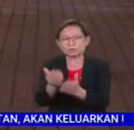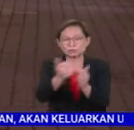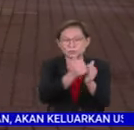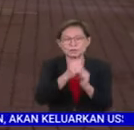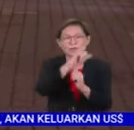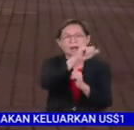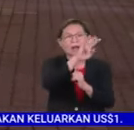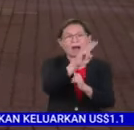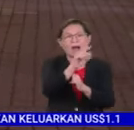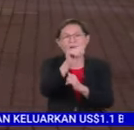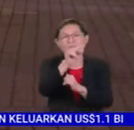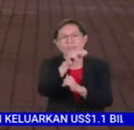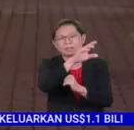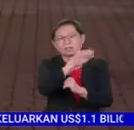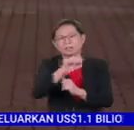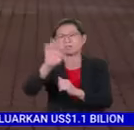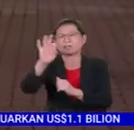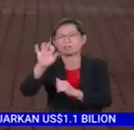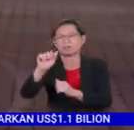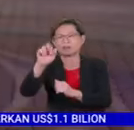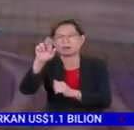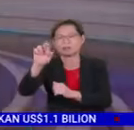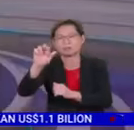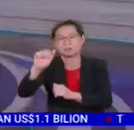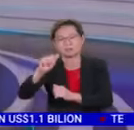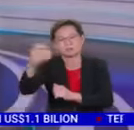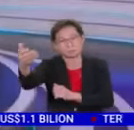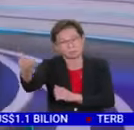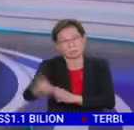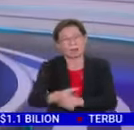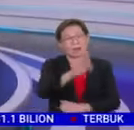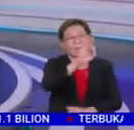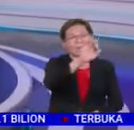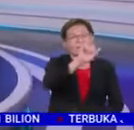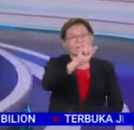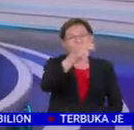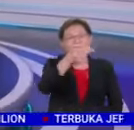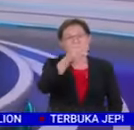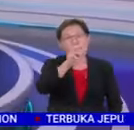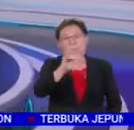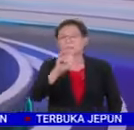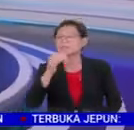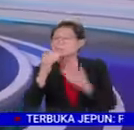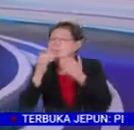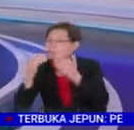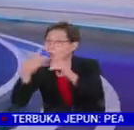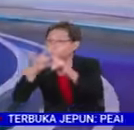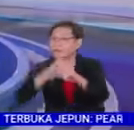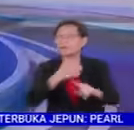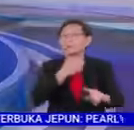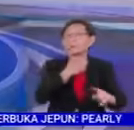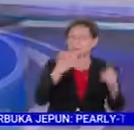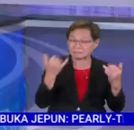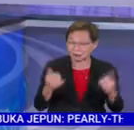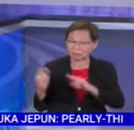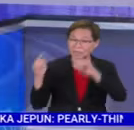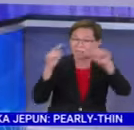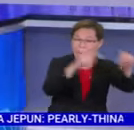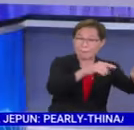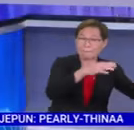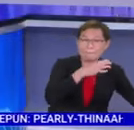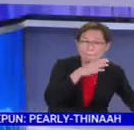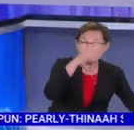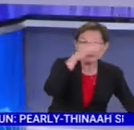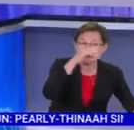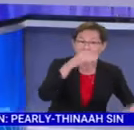Ivan dan Farhatul di Angkasa Puri. Silakan. Fahmi, terima kasih. Baik, dari Perak kita ke Melaka, yang mana Melaka